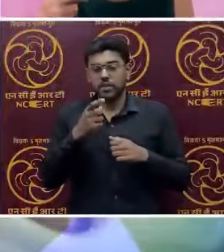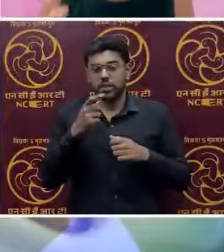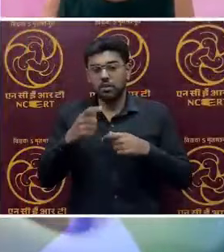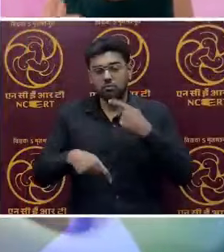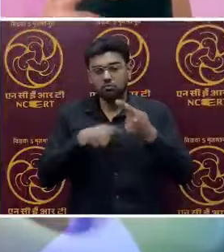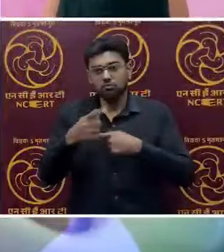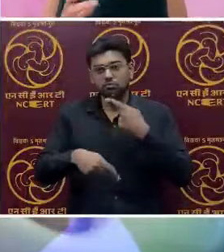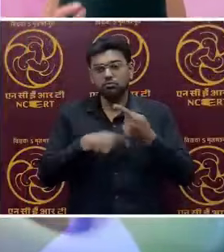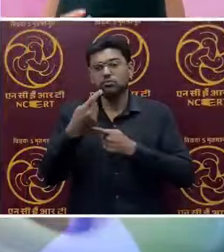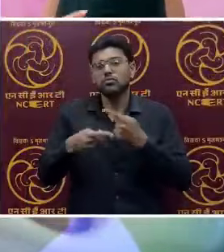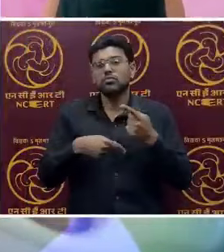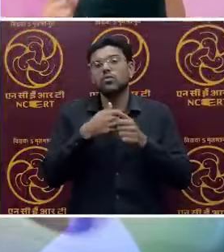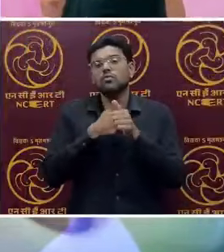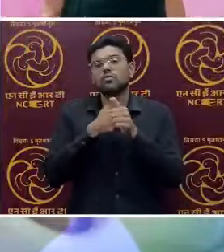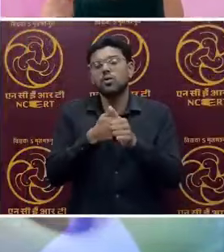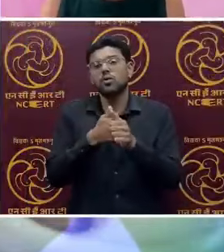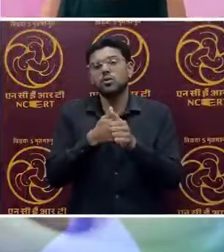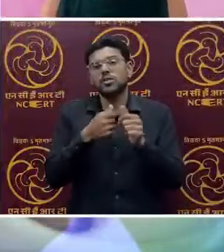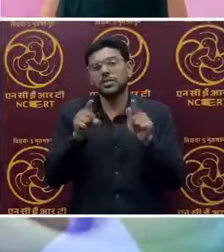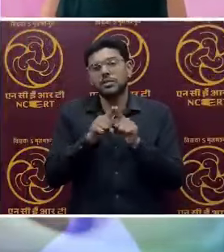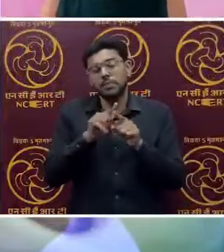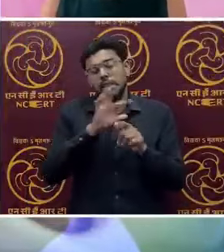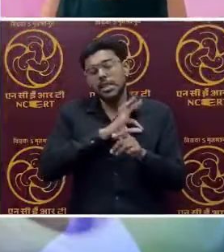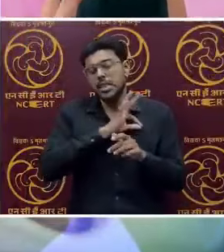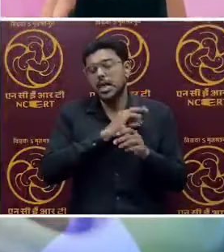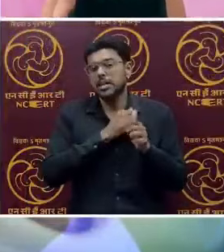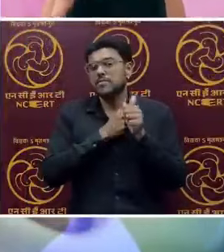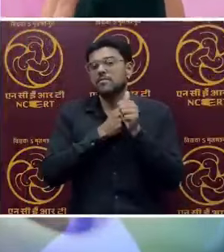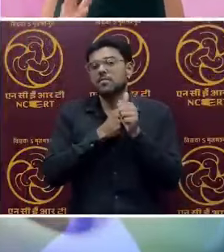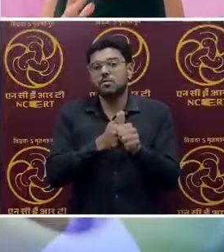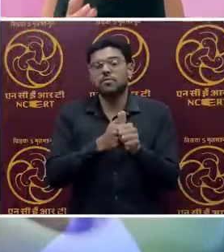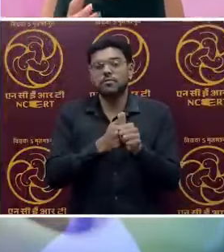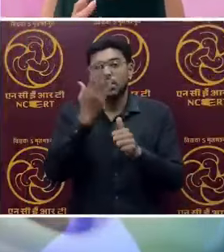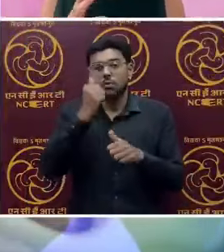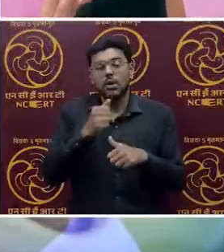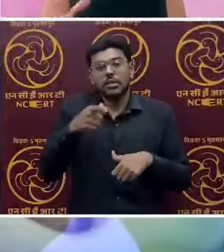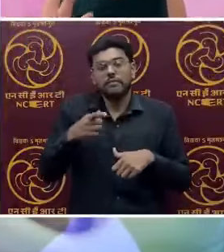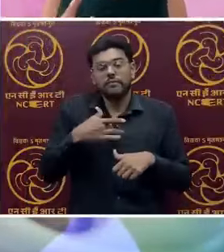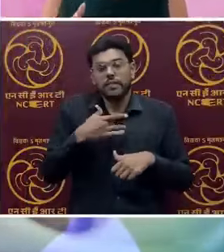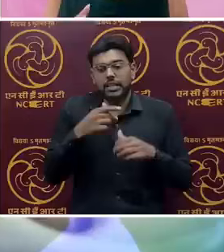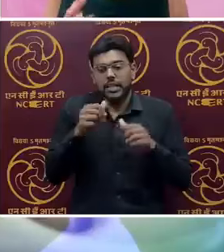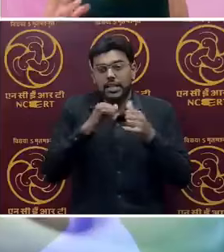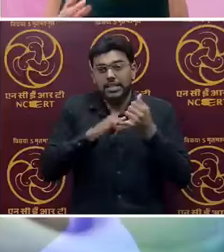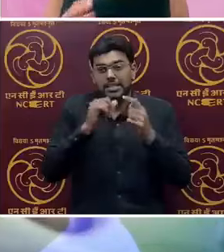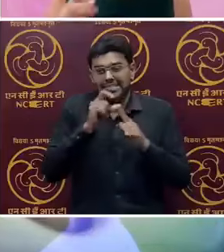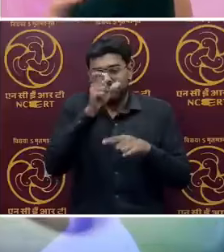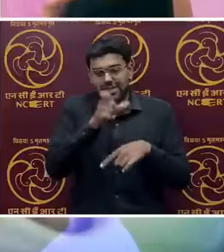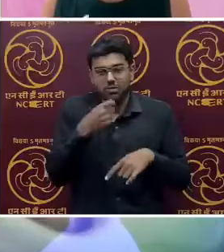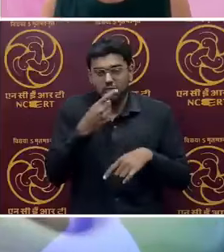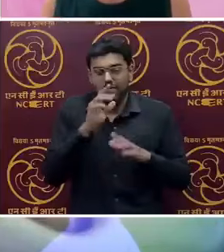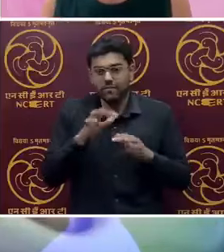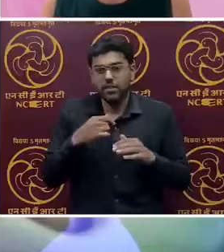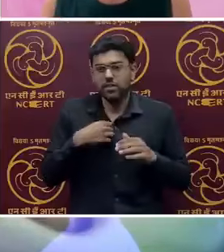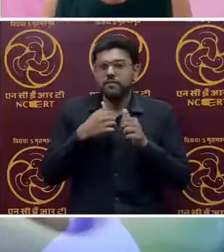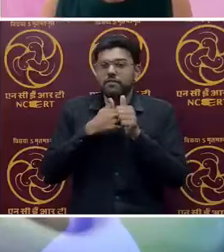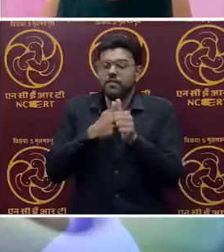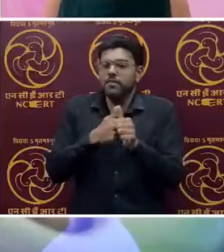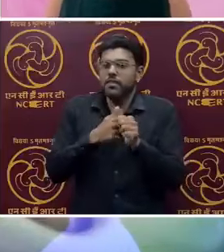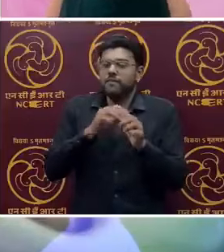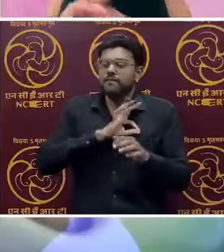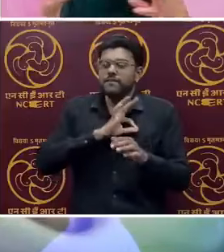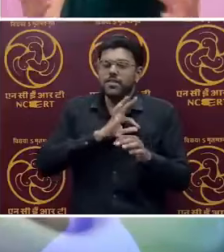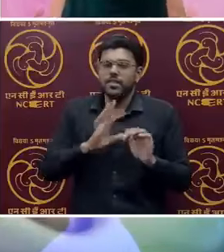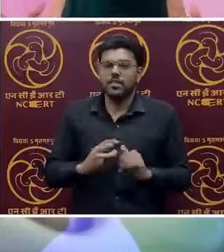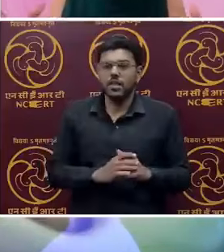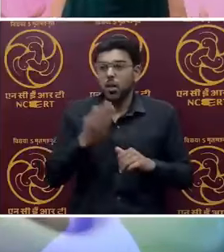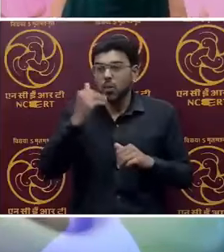बहुत रूटीन्स फॉलो करते हैं. दे लाइक रूटीन्स बिकॉज इट गिव्स देम, उसका लाइफ में रूटीन्स प्रिडिक्टेबिलिटी देता है, क्योंकि